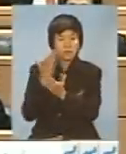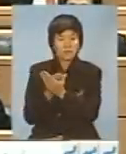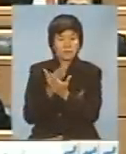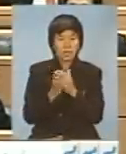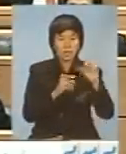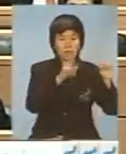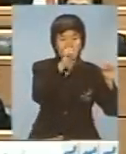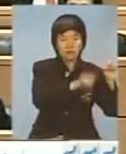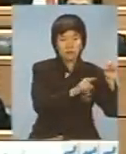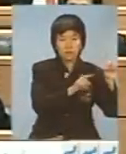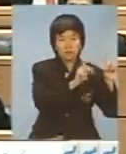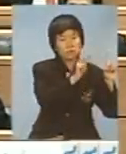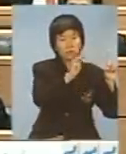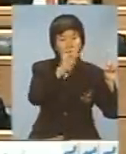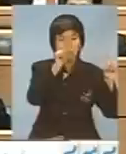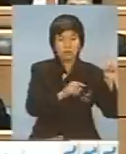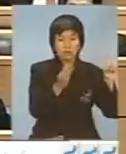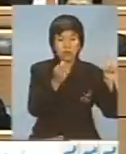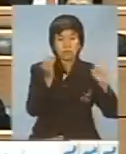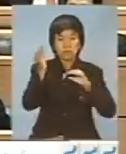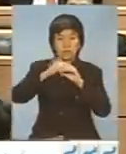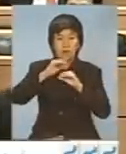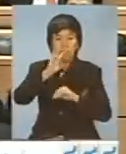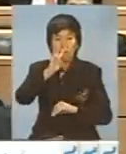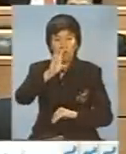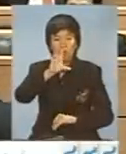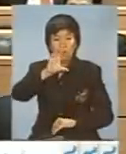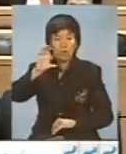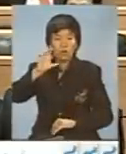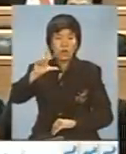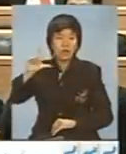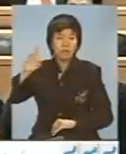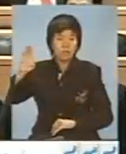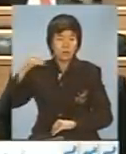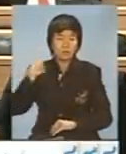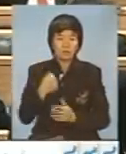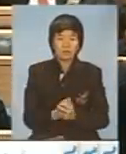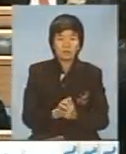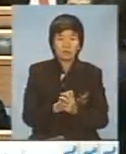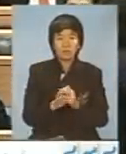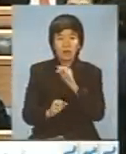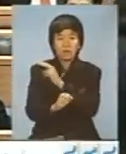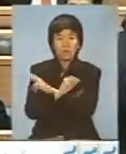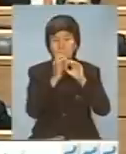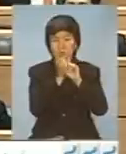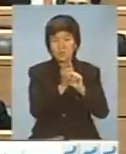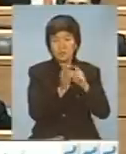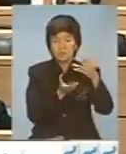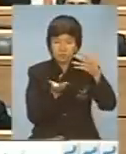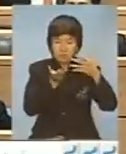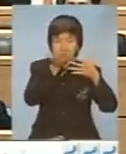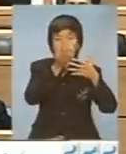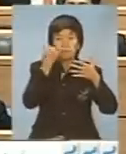ตรเพิ่มขึ้นเป็นประมาณ600ล้านบาทหรือเพิ่มขึ้น1เท่าตัวท่านประธานครับที่สำ